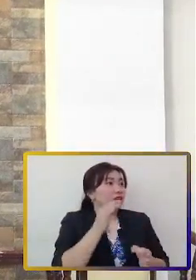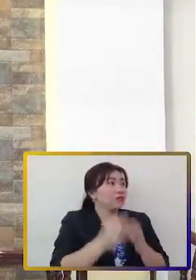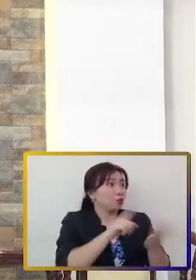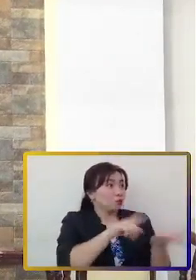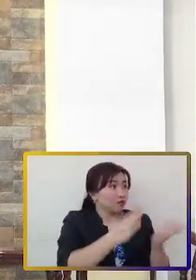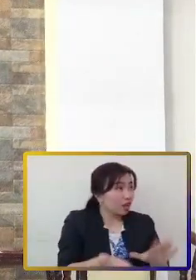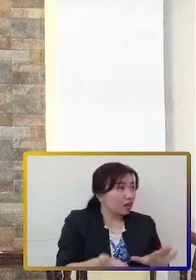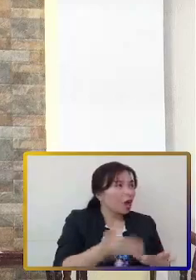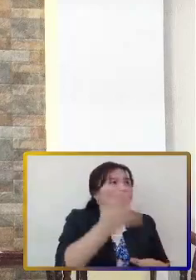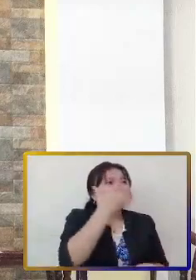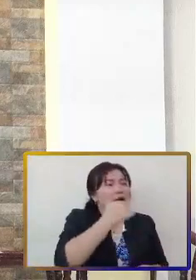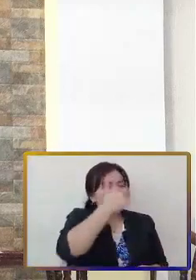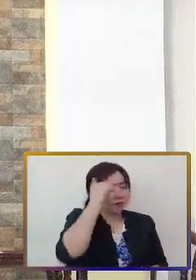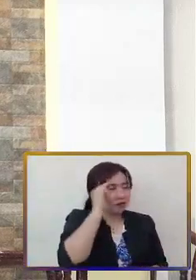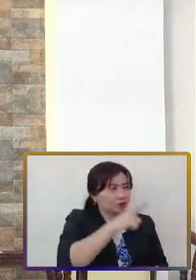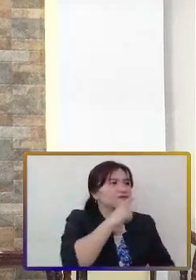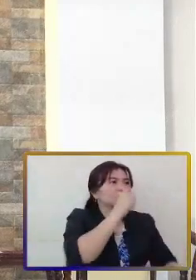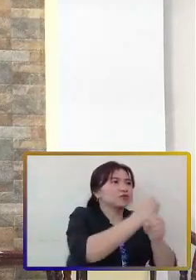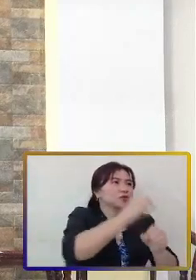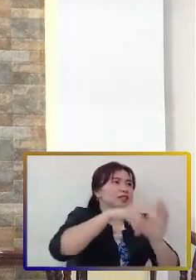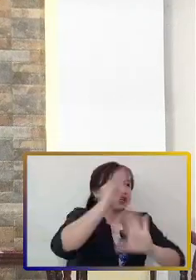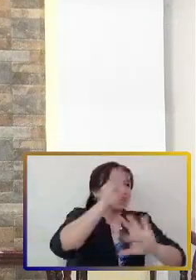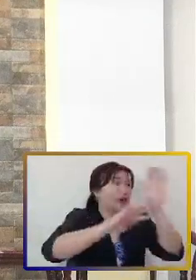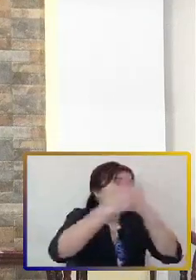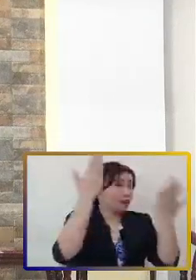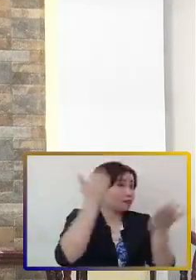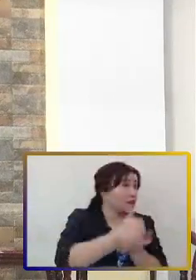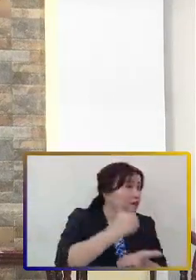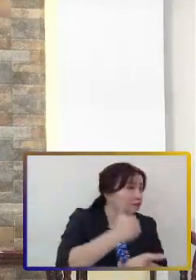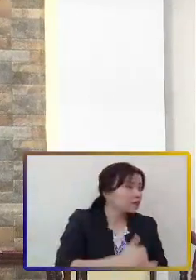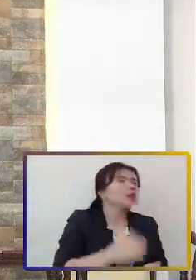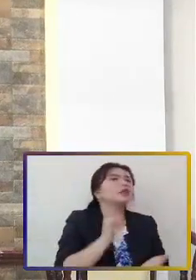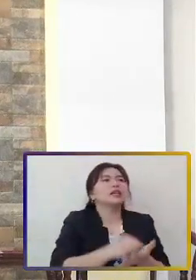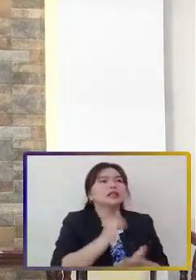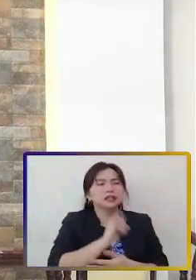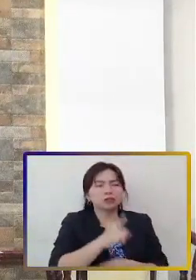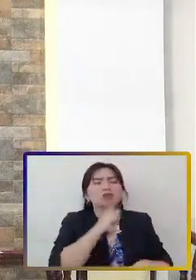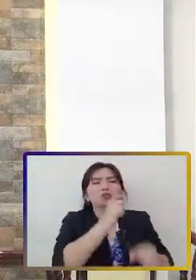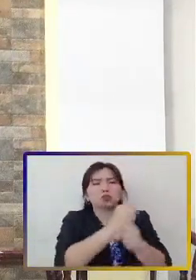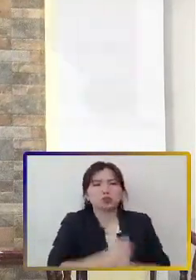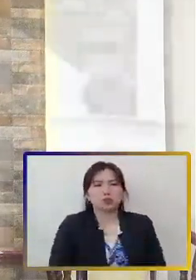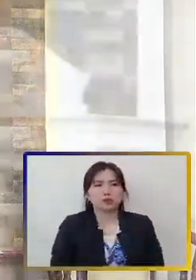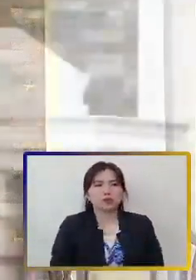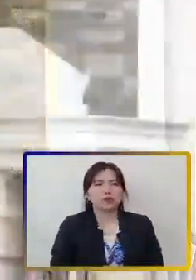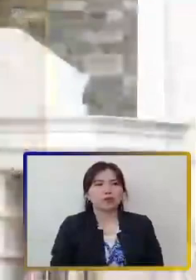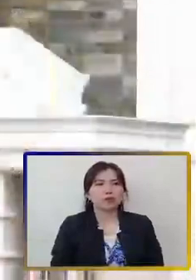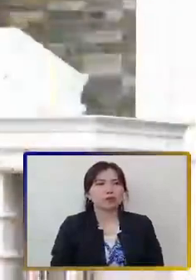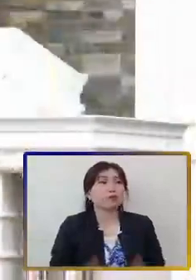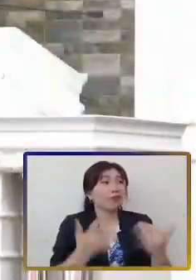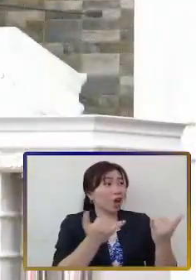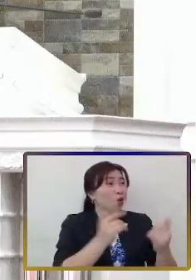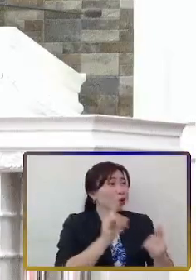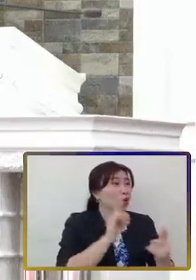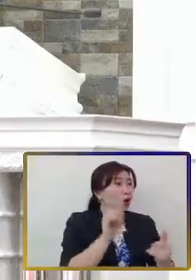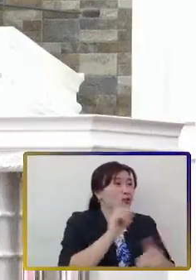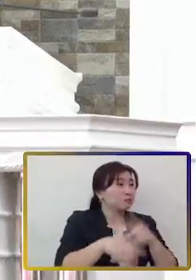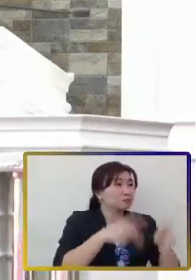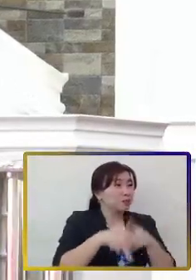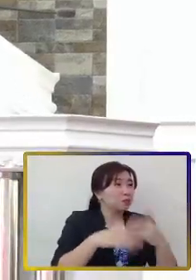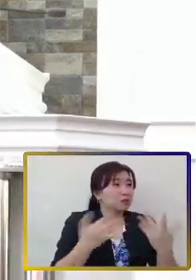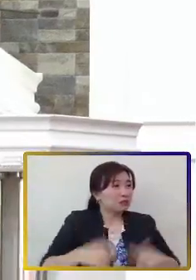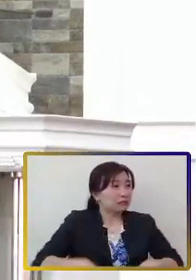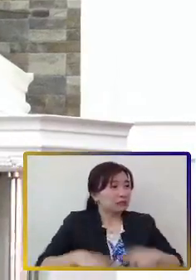mo hindi tayo naniniwala sa pamain because that's reality Sabi ko nga po sa inyo e pinapabayaang sa